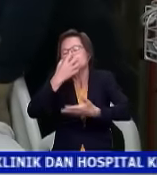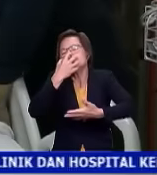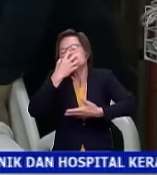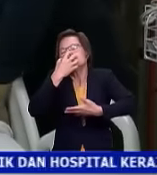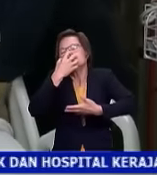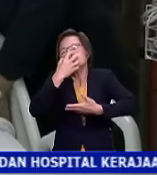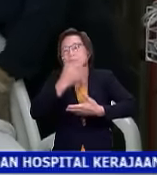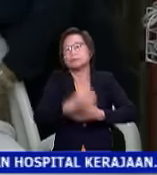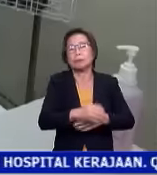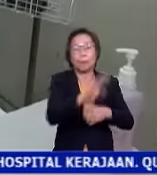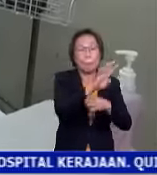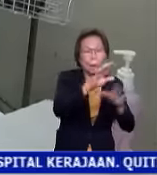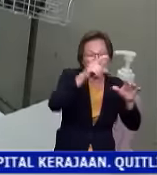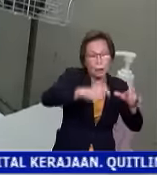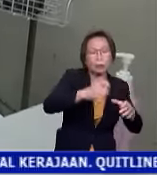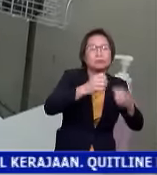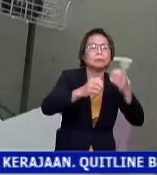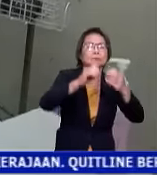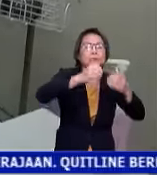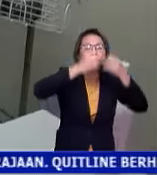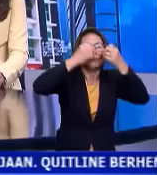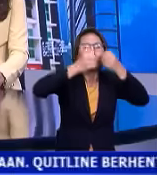pernafasan.